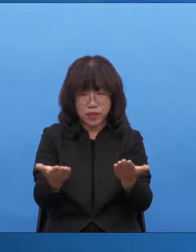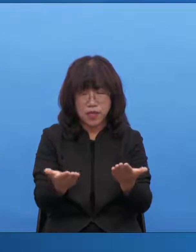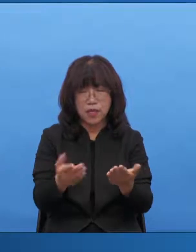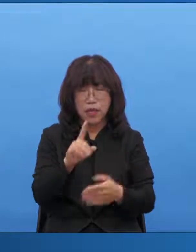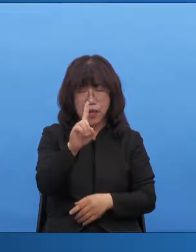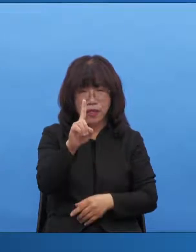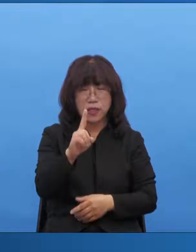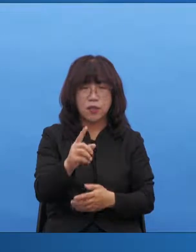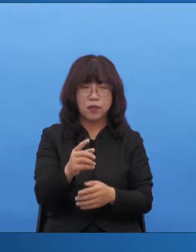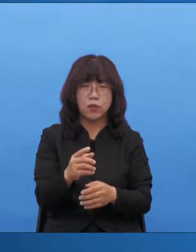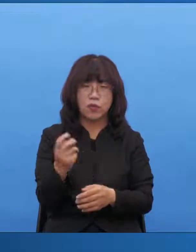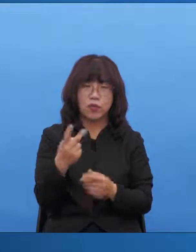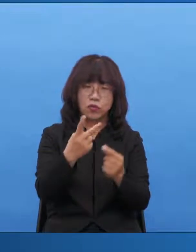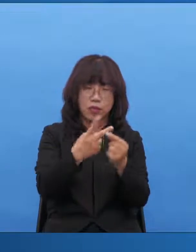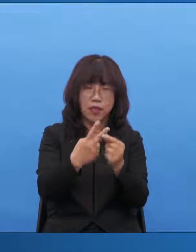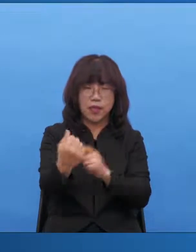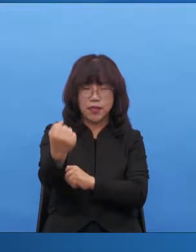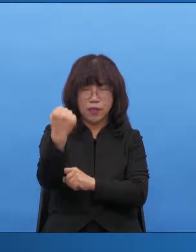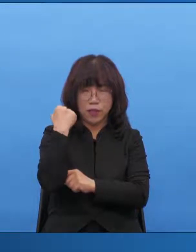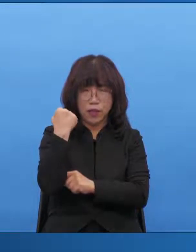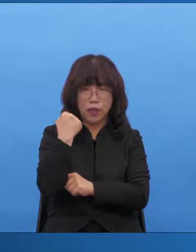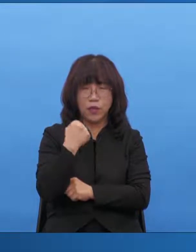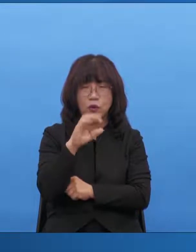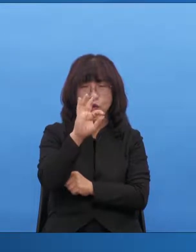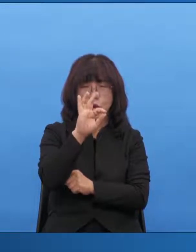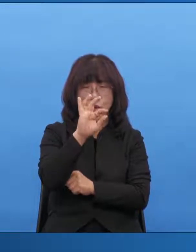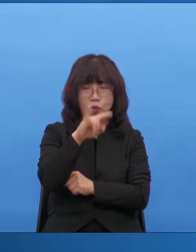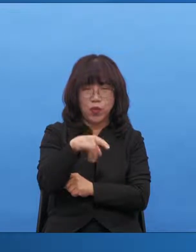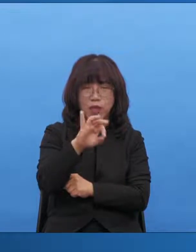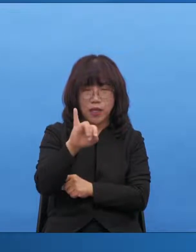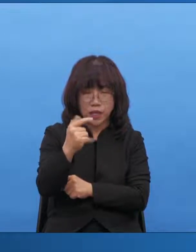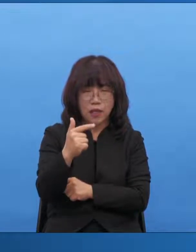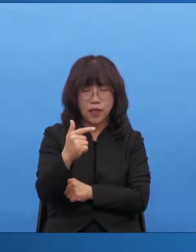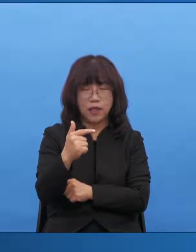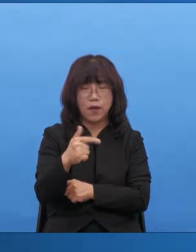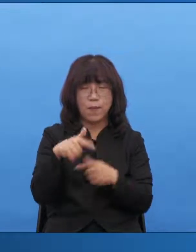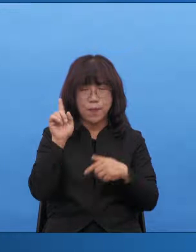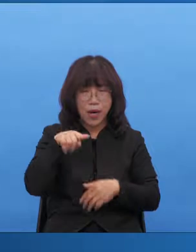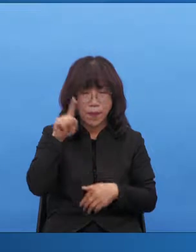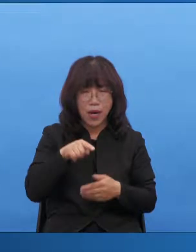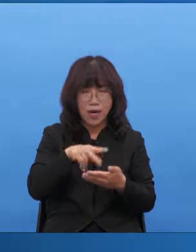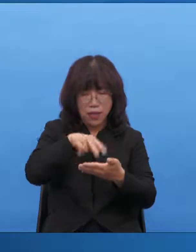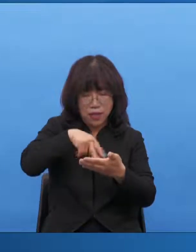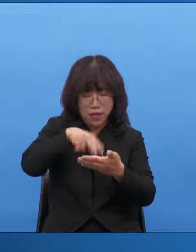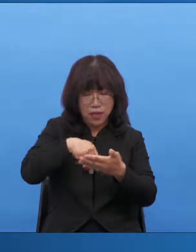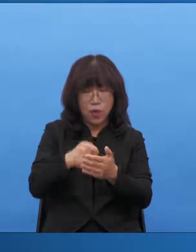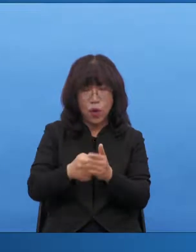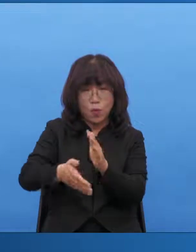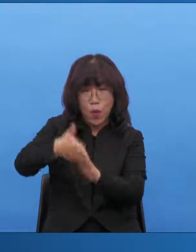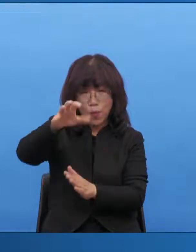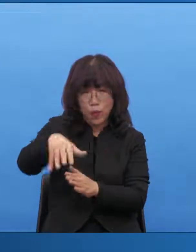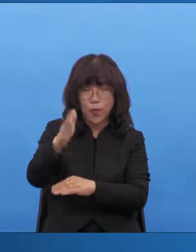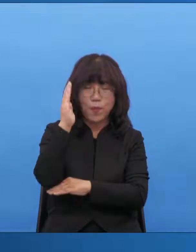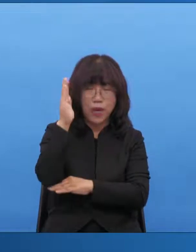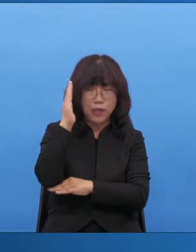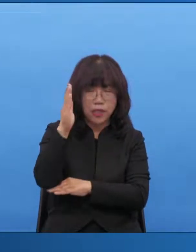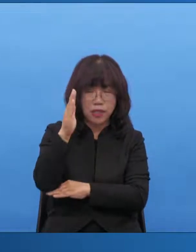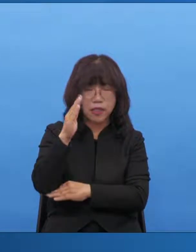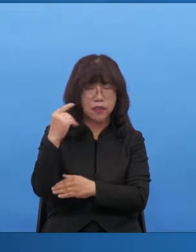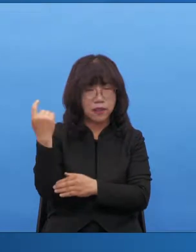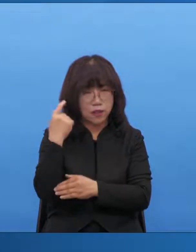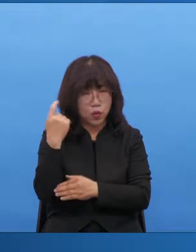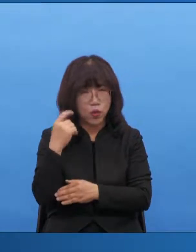charité. Deuxièmement, lire une page chaque jour du grand homme qui me fortifie. Troisièmement, écouter l'un des messages du quartier par